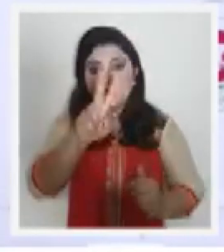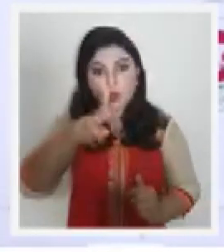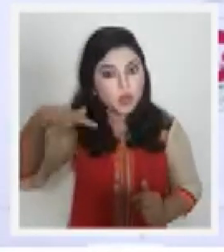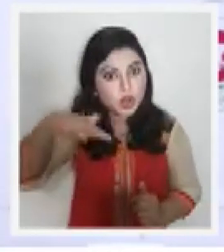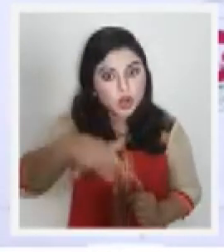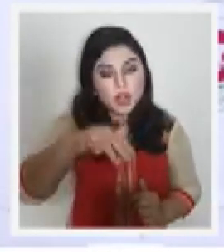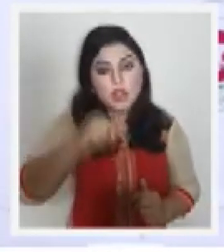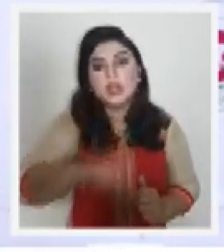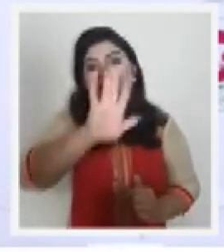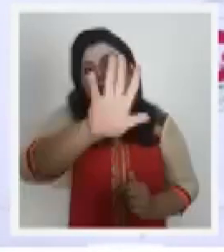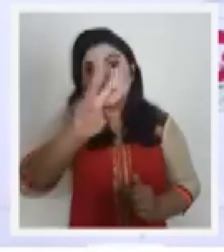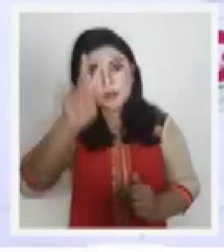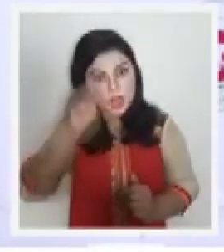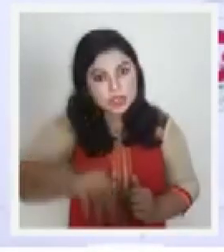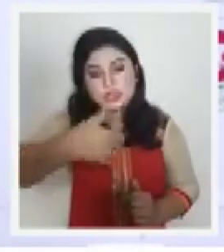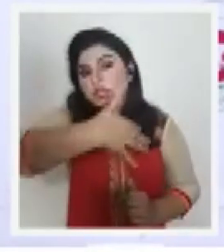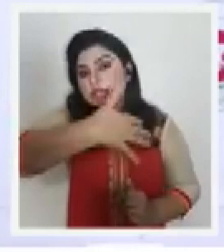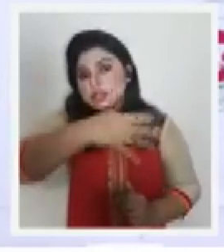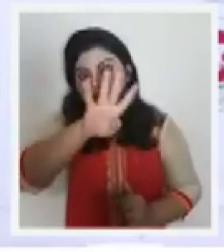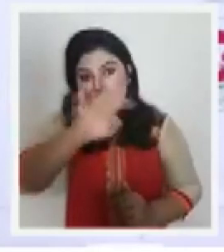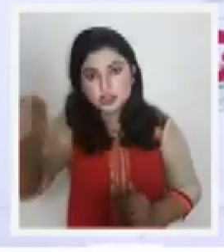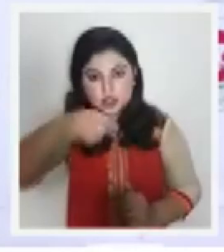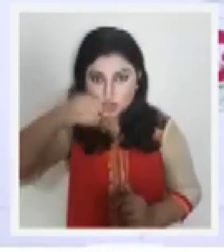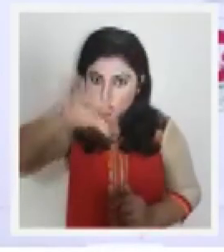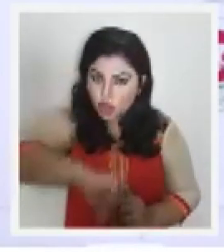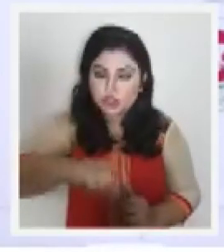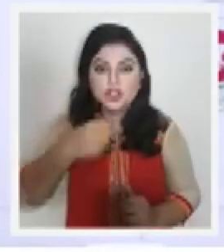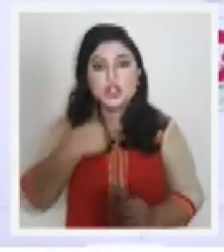53,677 জন। বিশ্বে 24 ঘন্টায় শনাক্ত হয়েছে